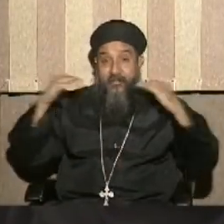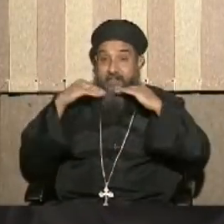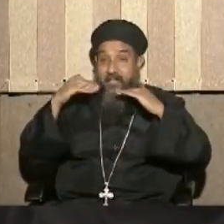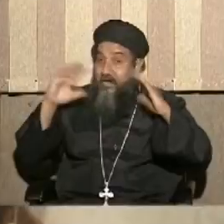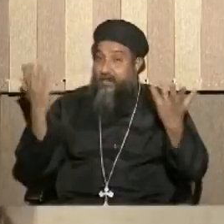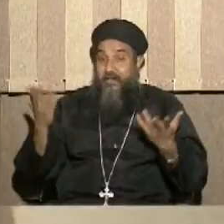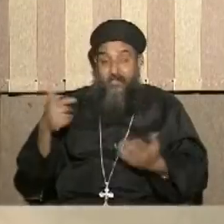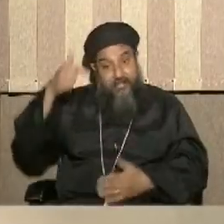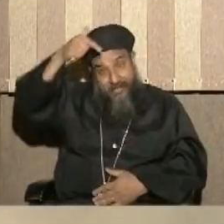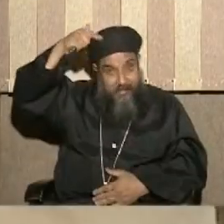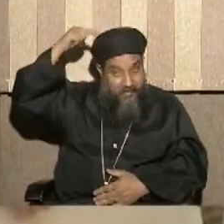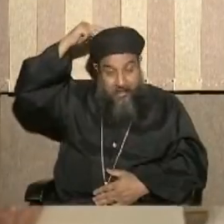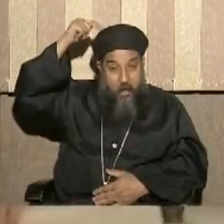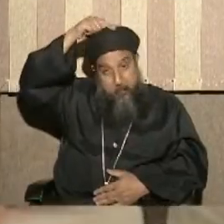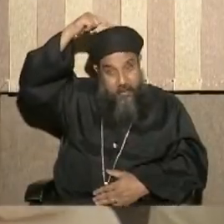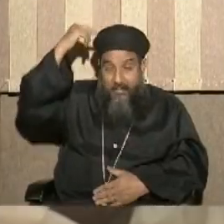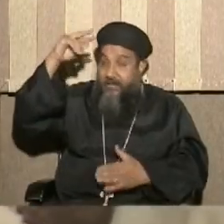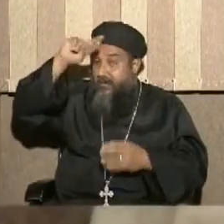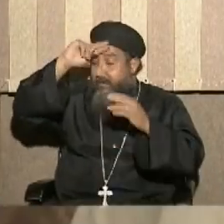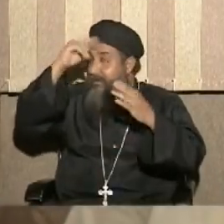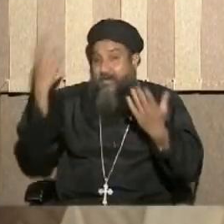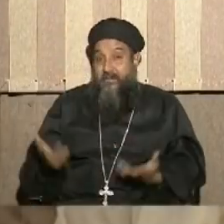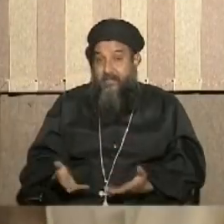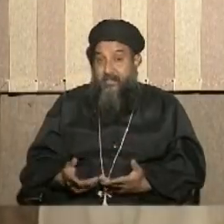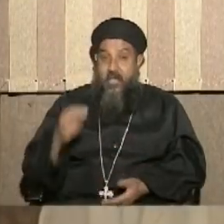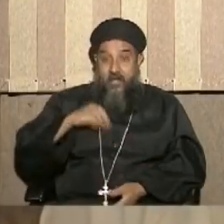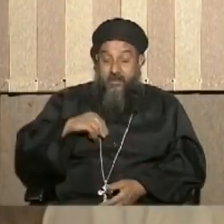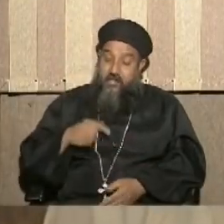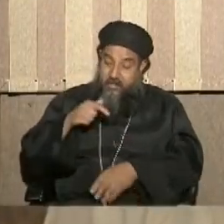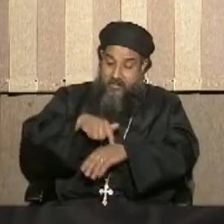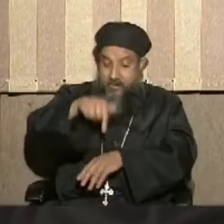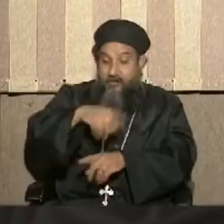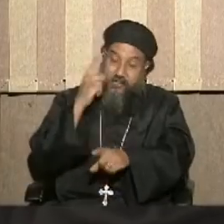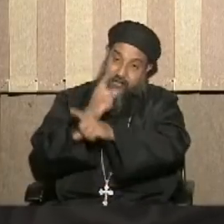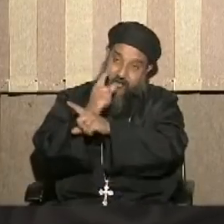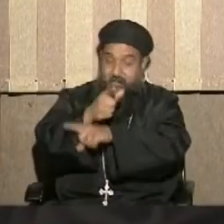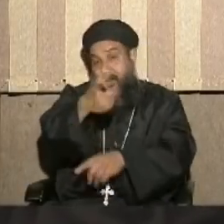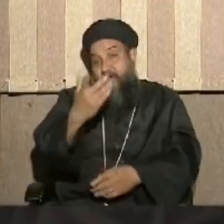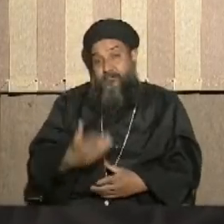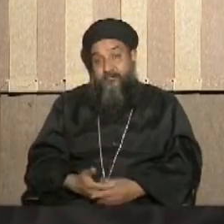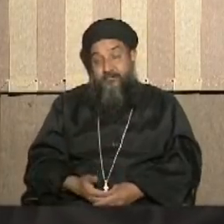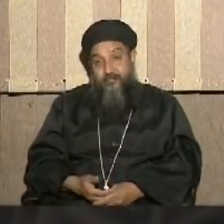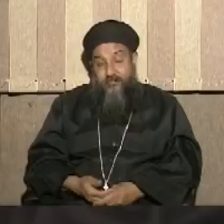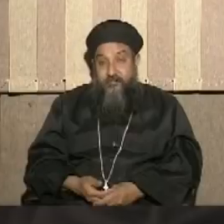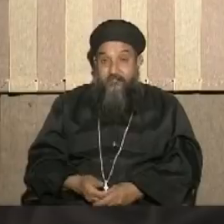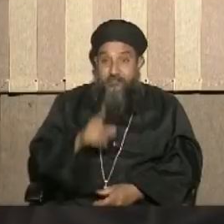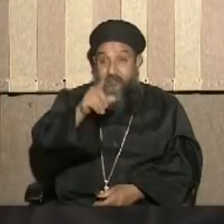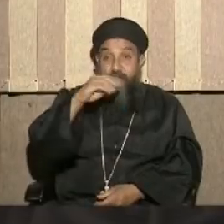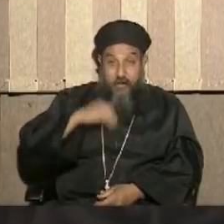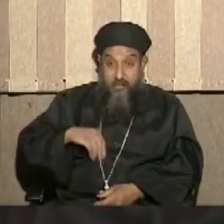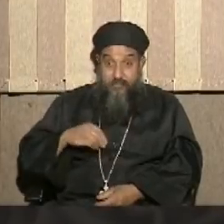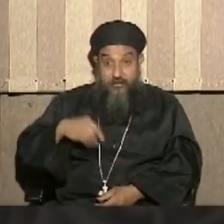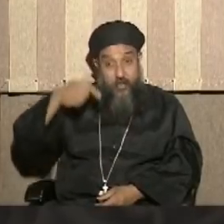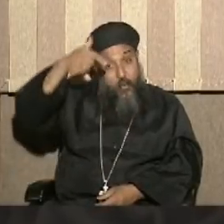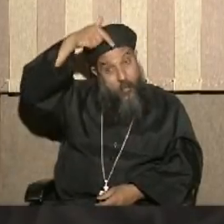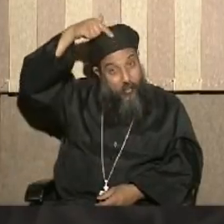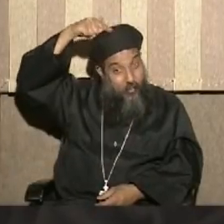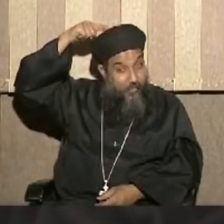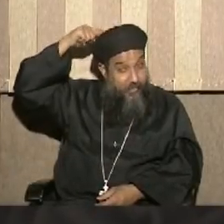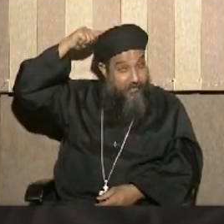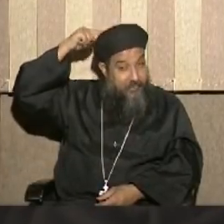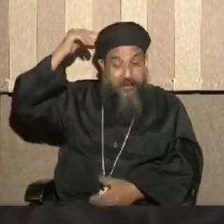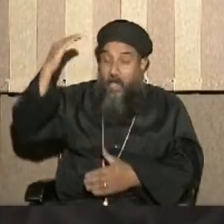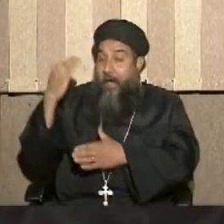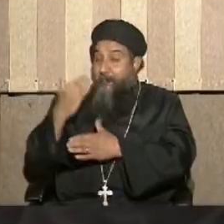الرهبنة؟ احنا جايين لقدسك علشان نتعلم منك. وانتم يا اولاد تريدوا تصيروا رهبان